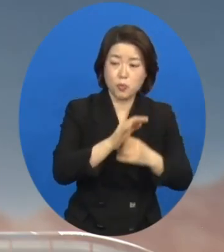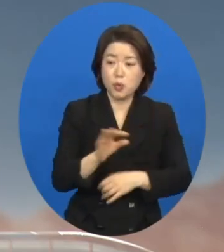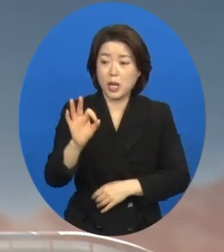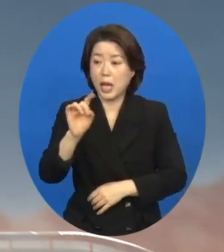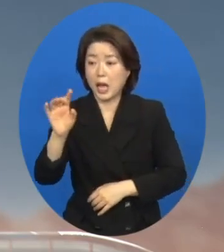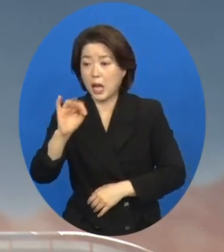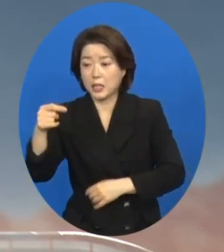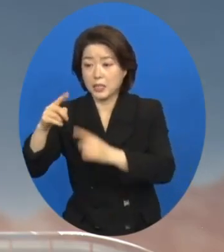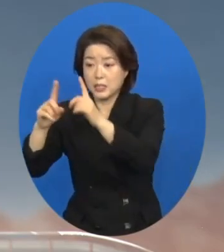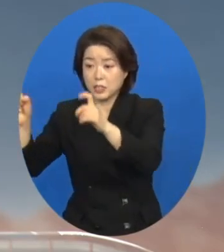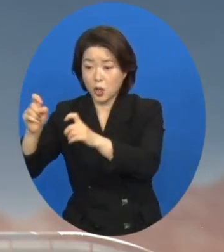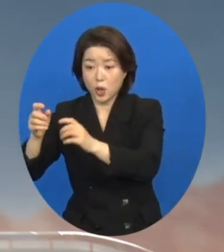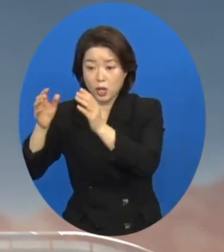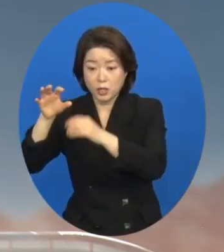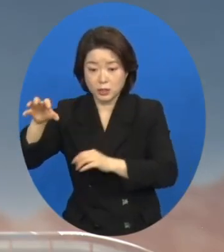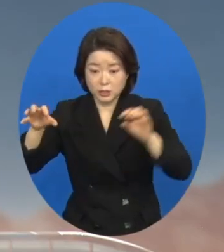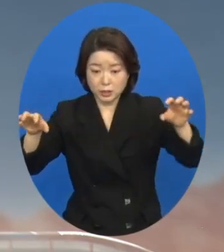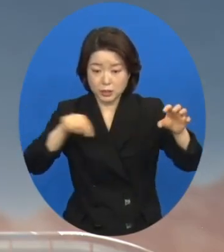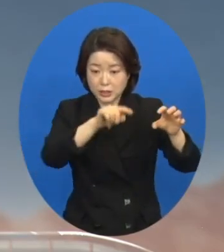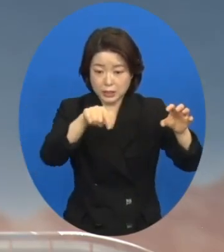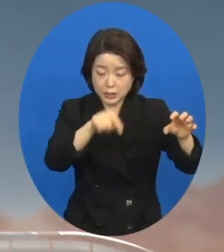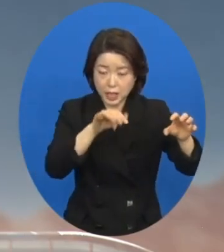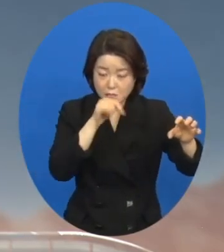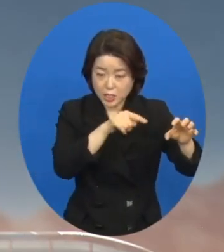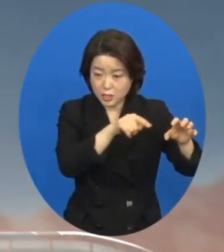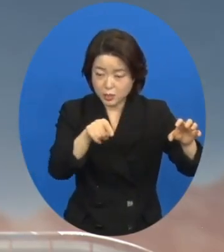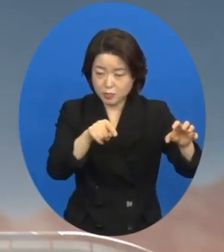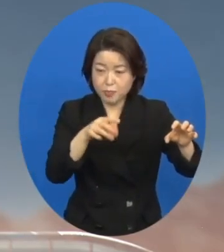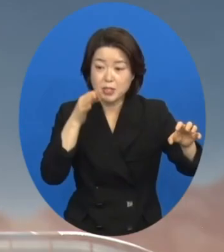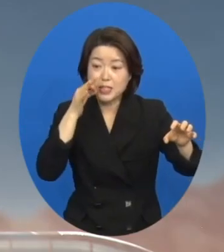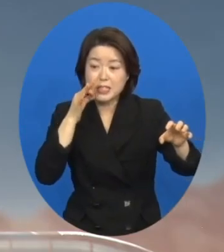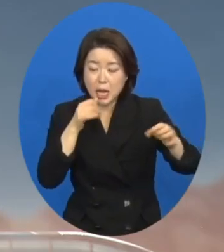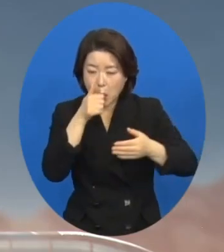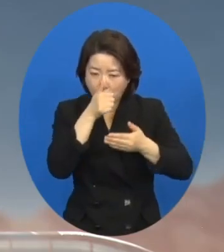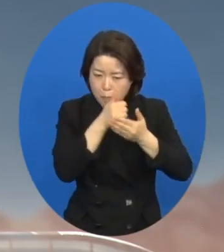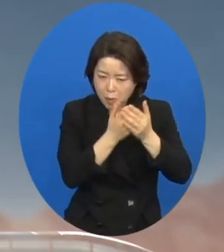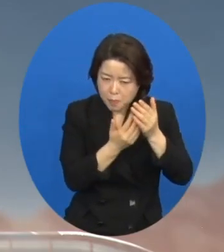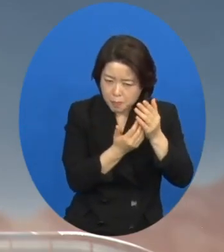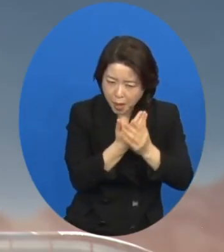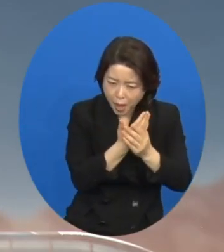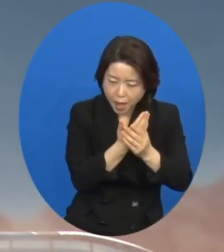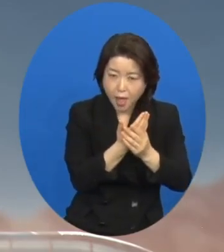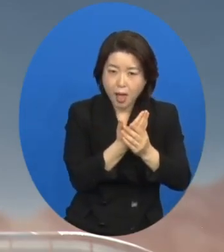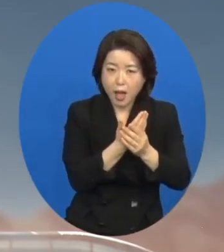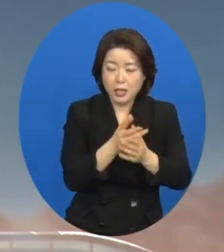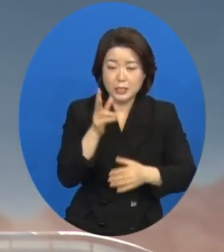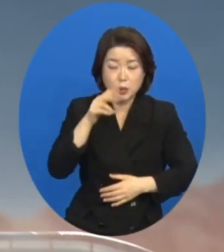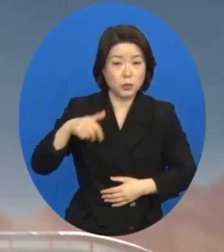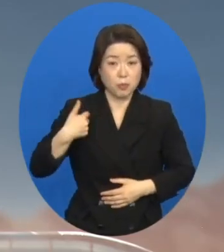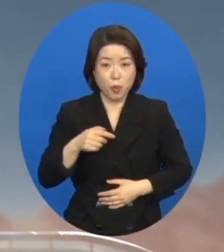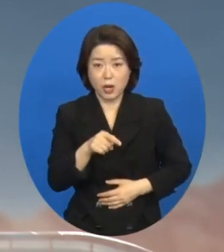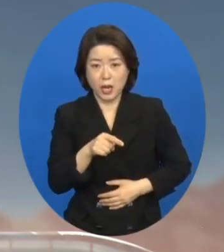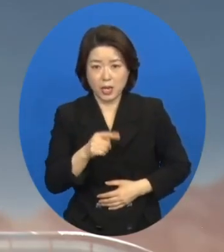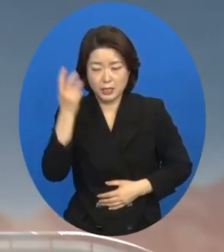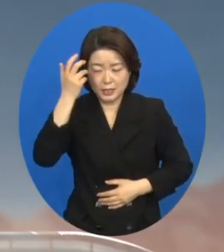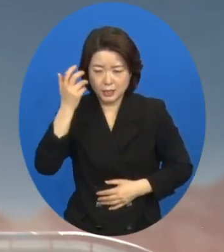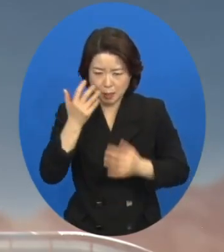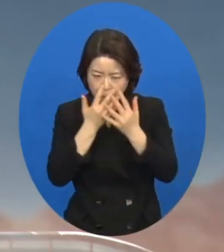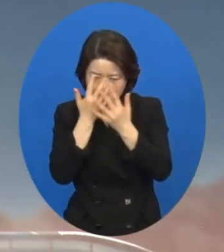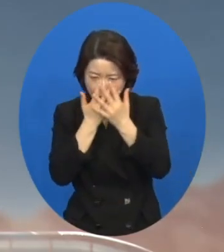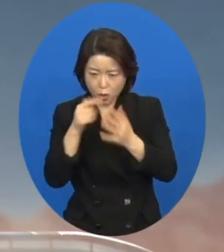있을 수도 있어요. 지금 아간의 범죄가 벌어지고 있는지를 여호수아 몰랐잖아요. 영적으로